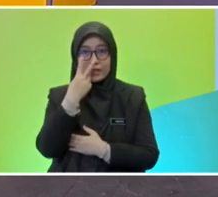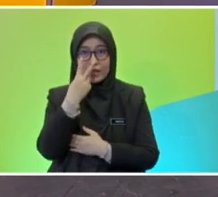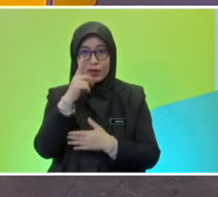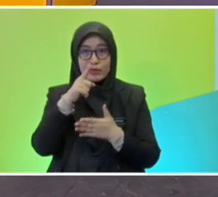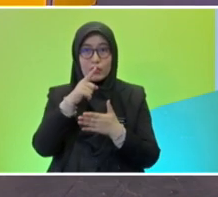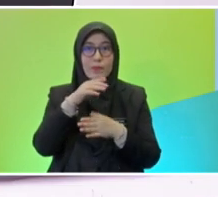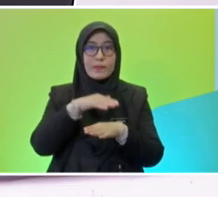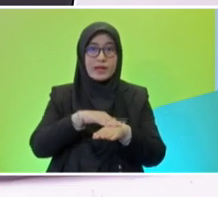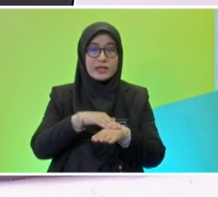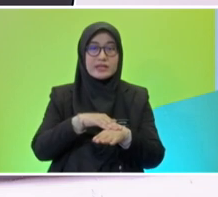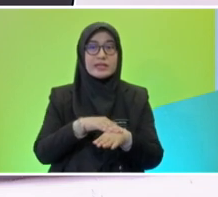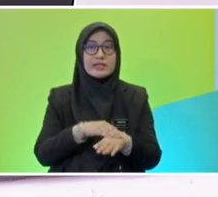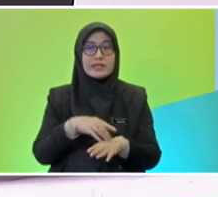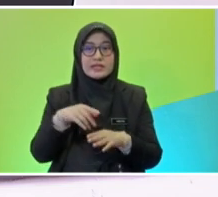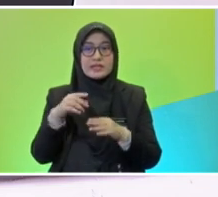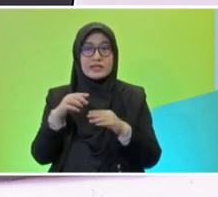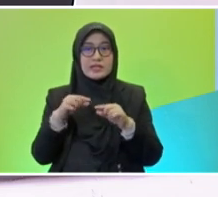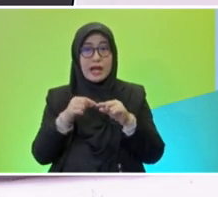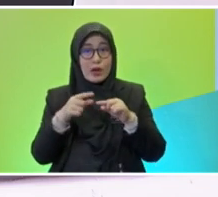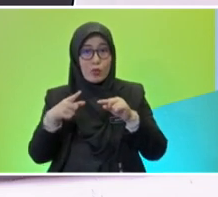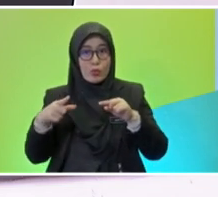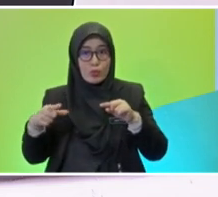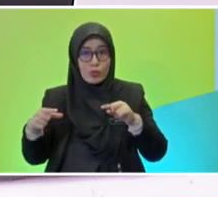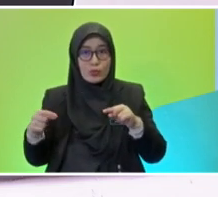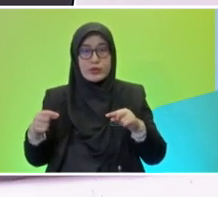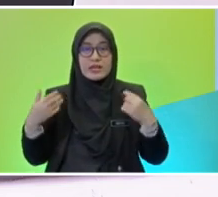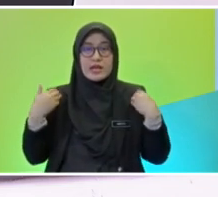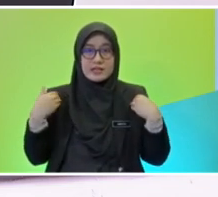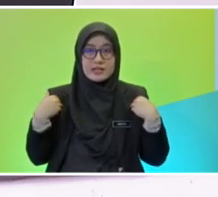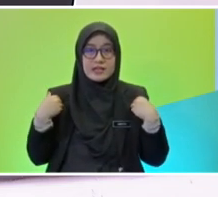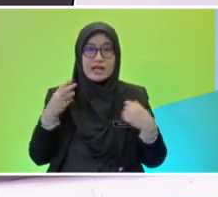dia pagi-pagi saja tengah hari